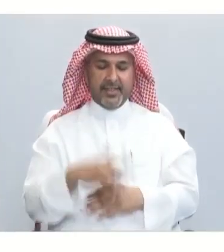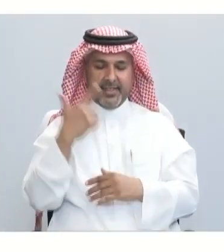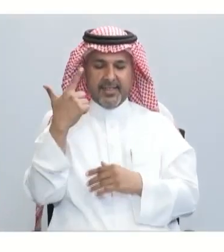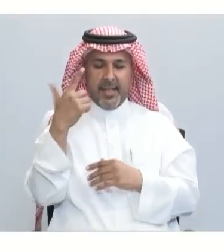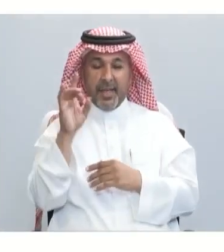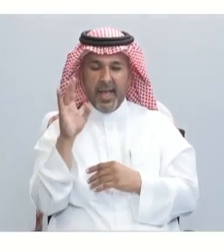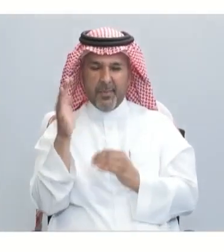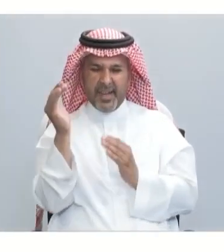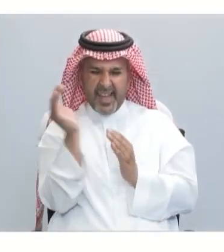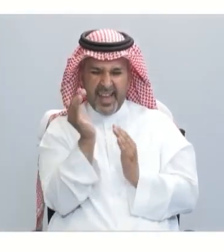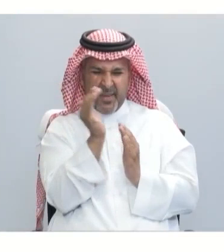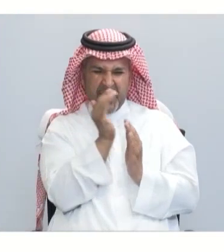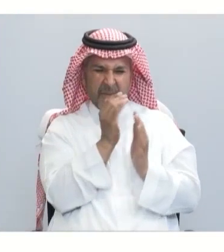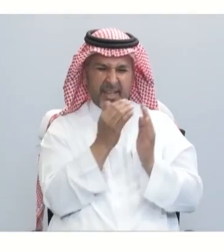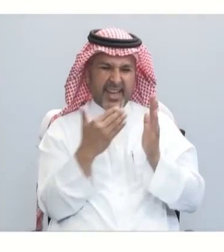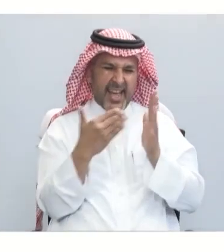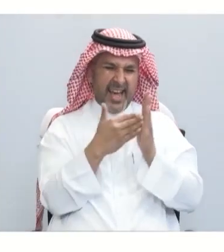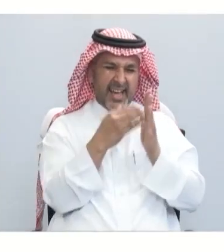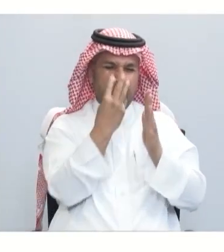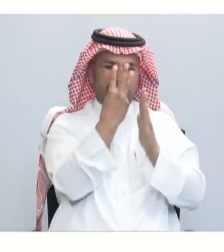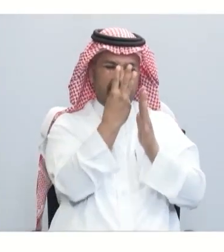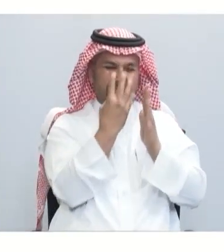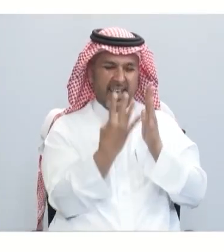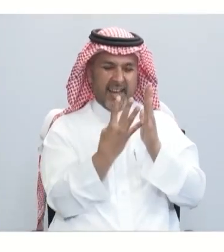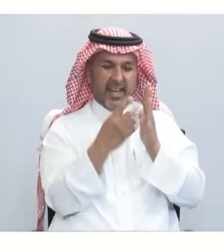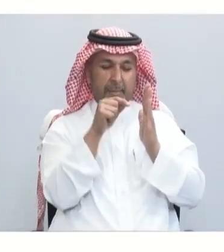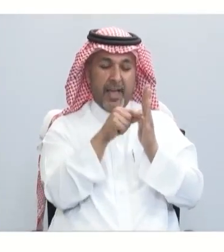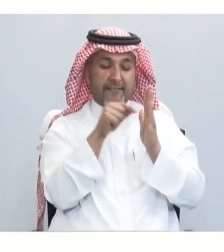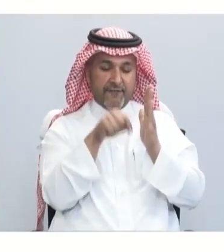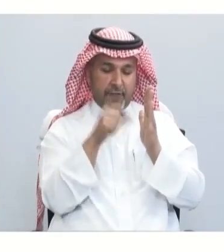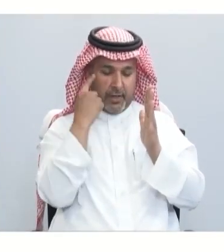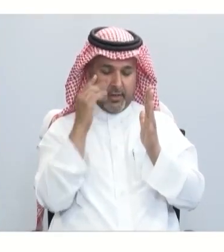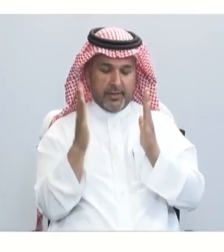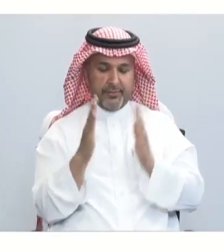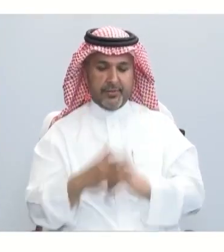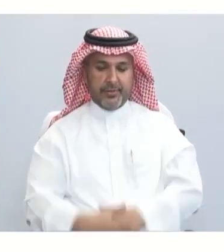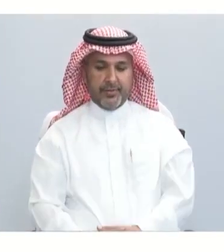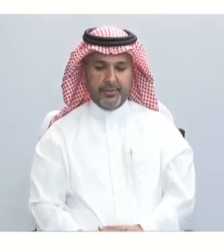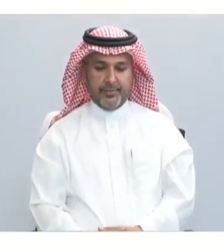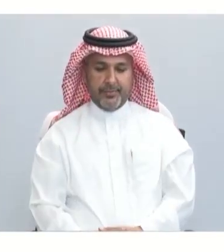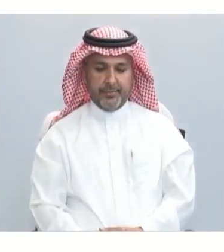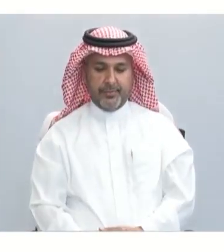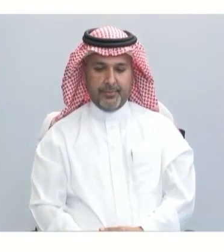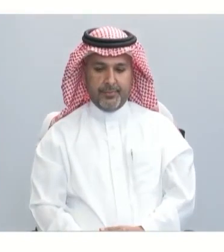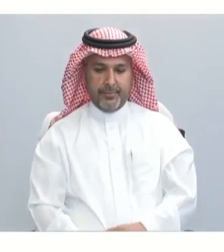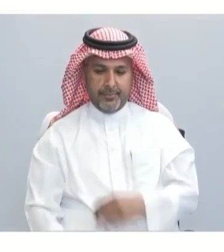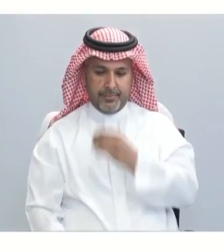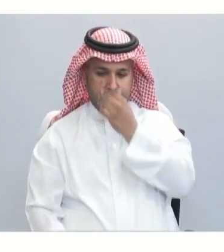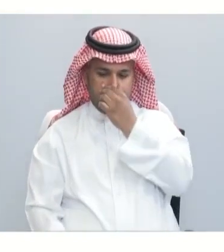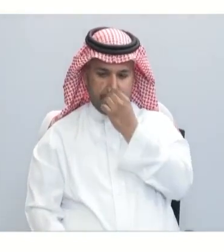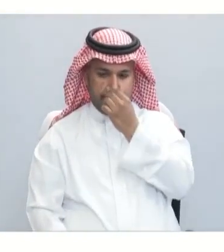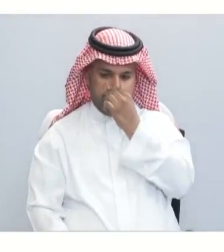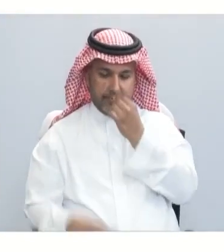لانها نفس الاشاره التباين المذكوره في السؤال عندنا في الاختبار